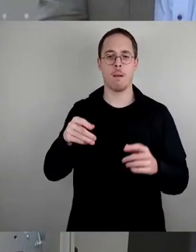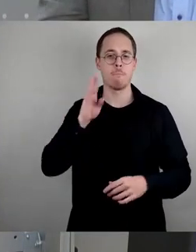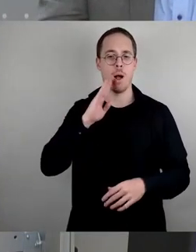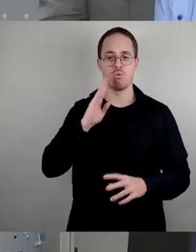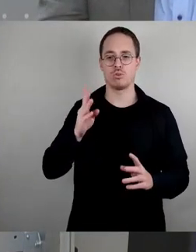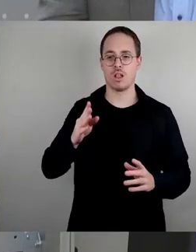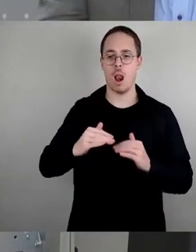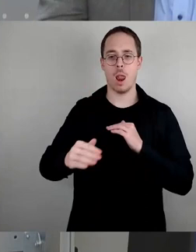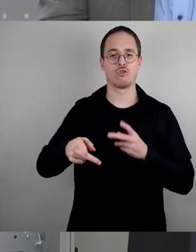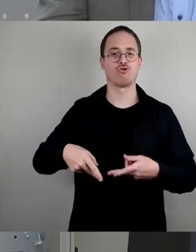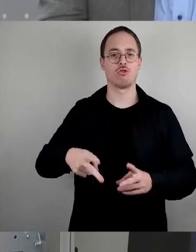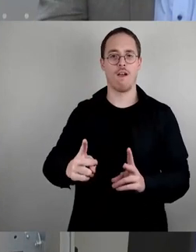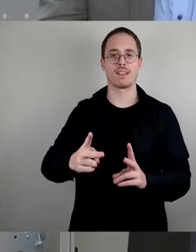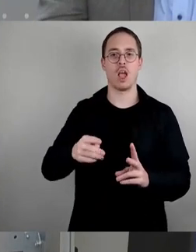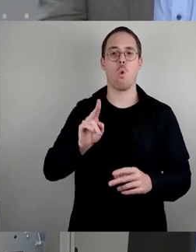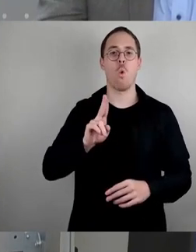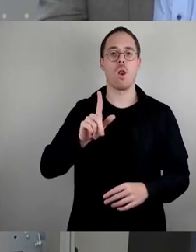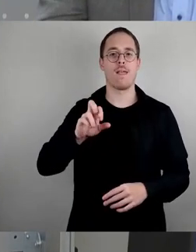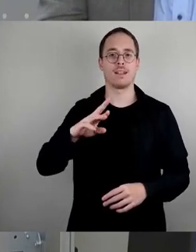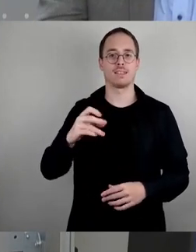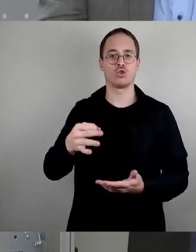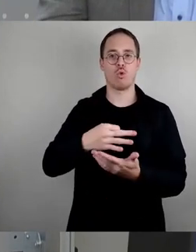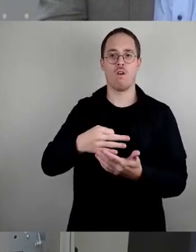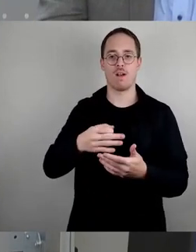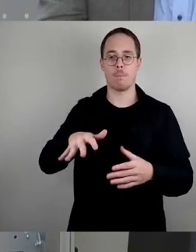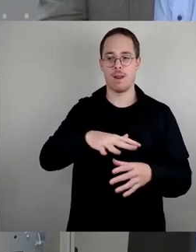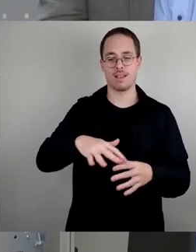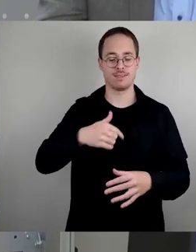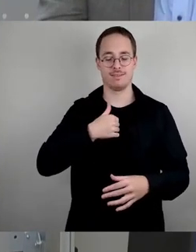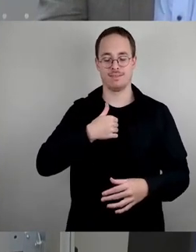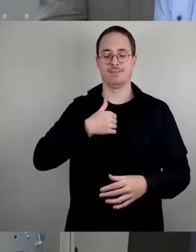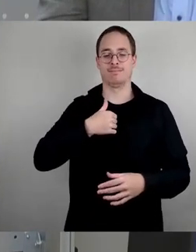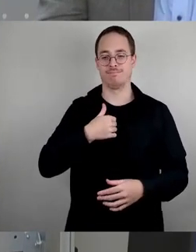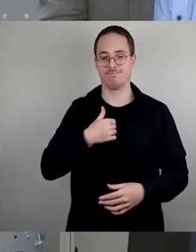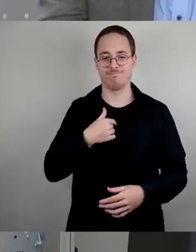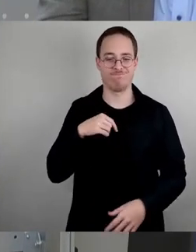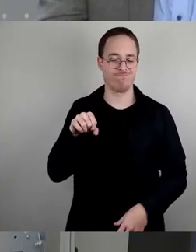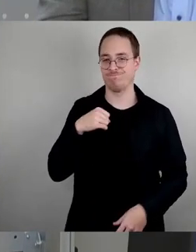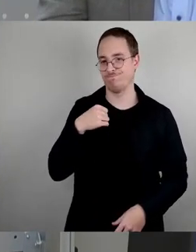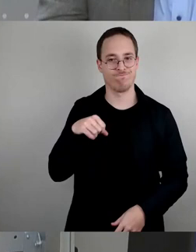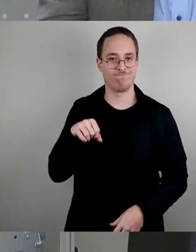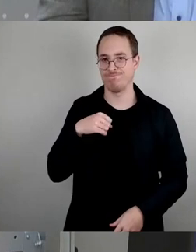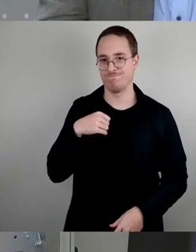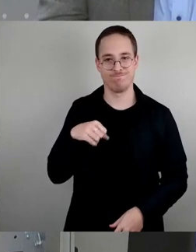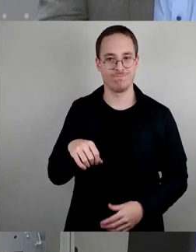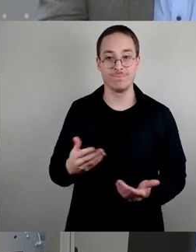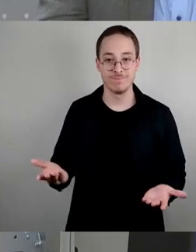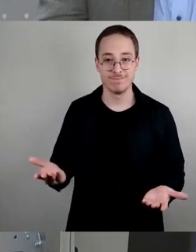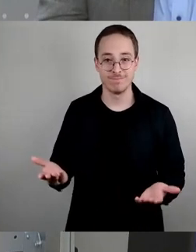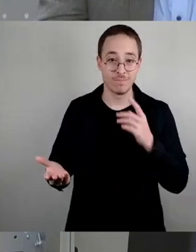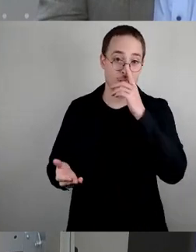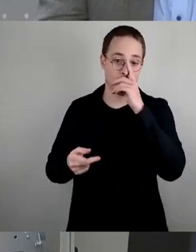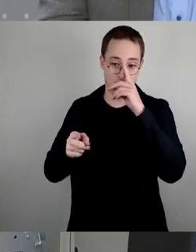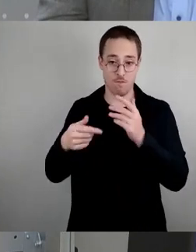Platz erzeugt bei mir wirklich nur noch Kopfschütteln. Nicht in erster Linie wegen der Vorlage hier, die hatte tatsächlich auch